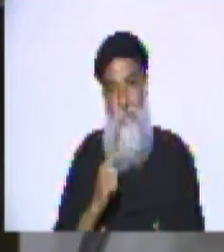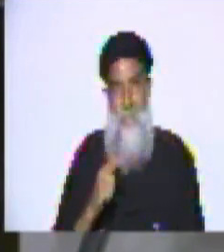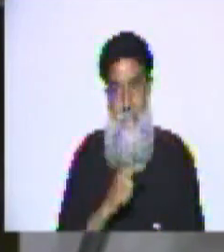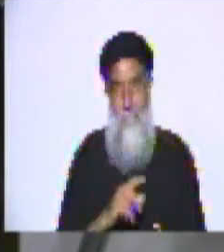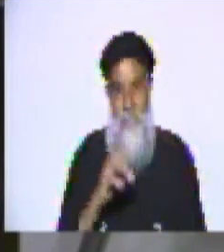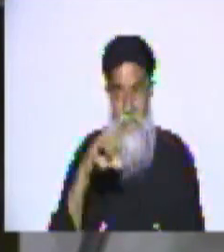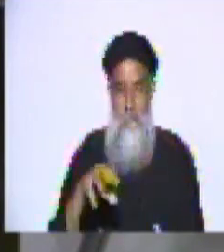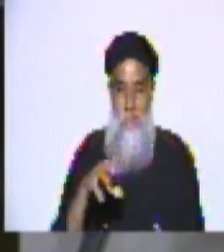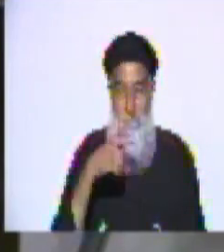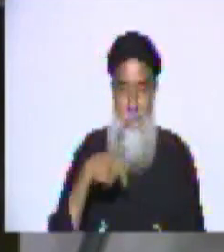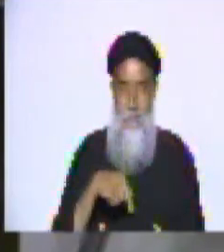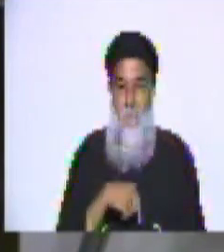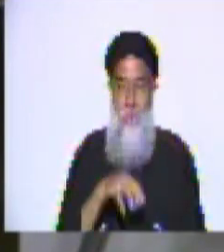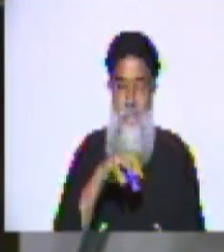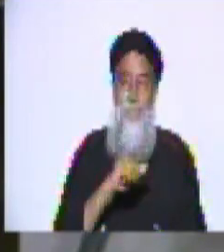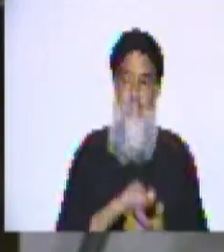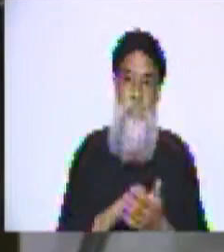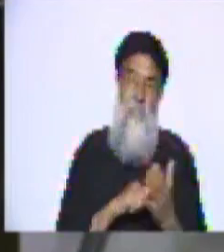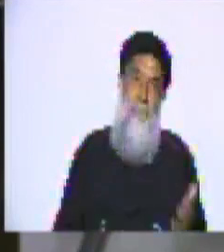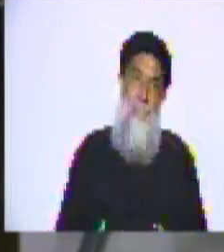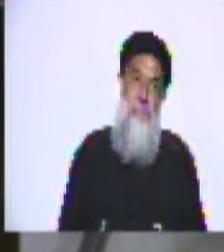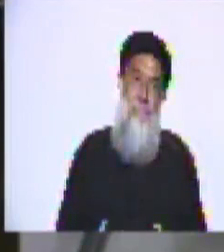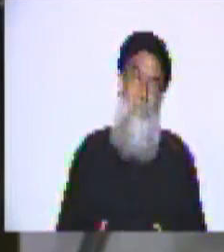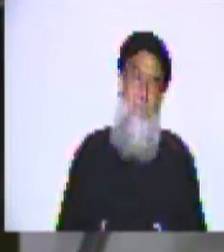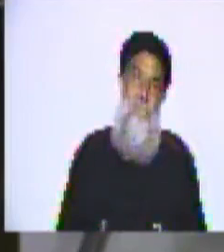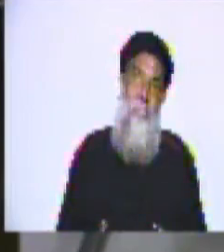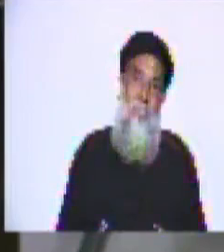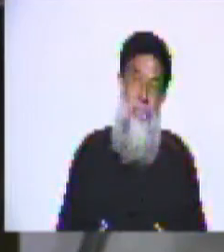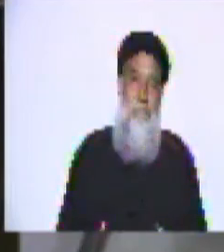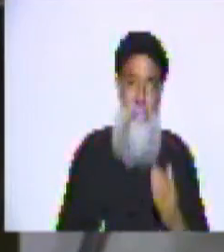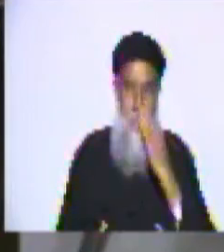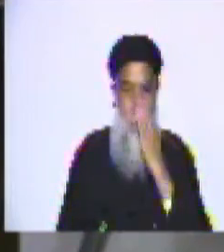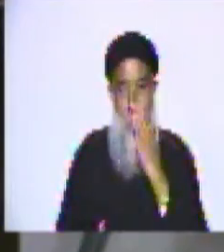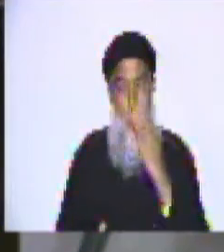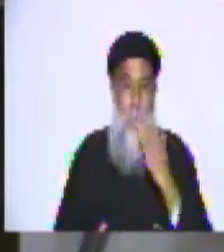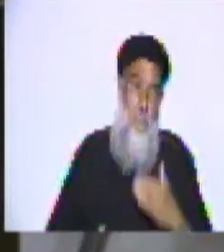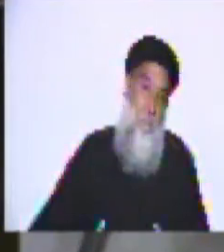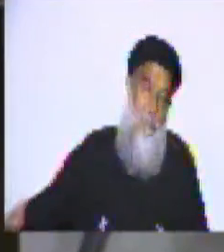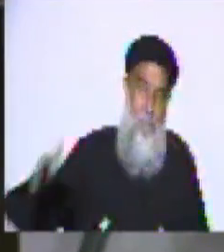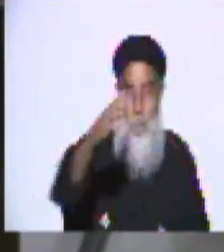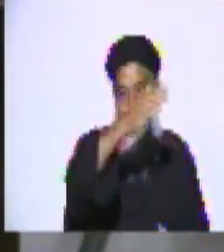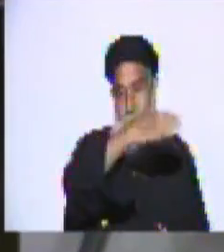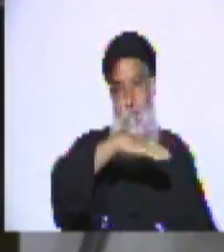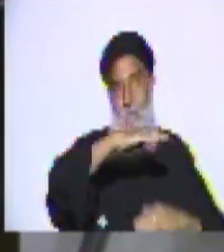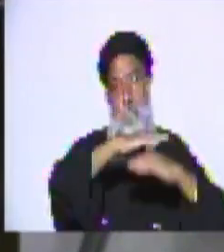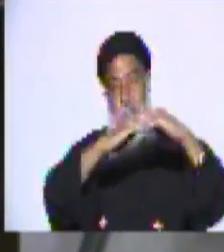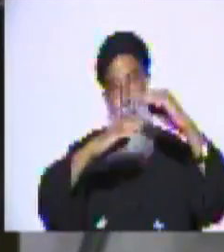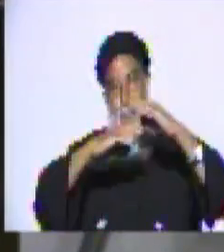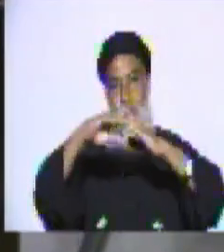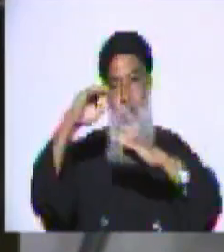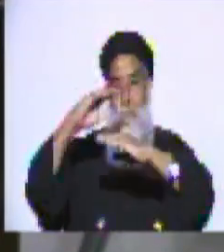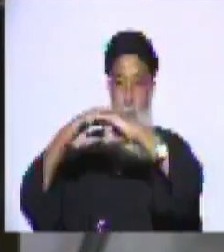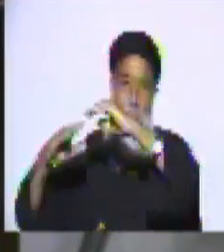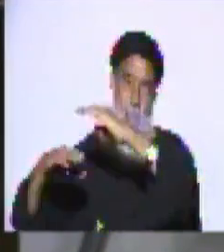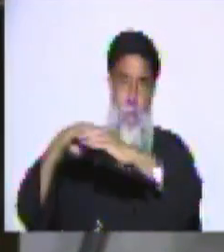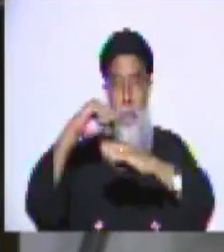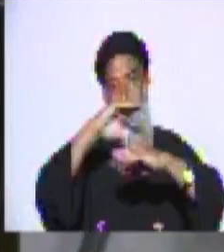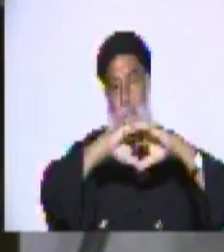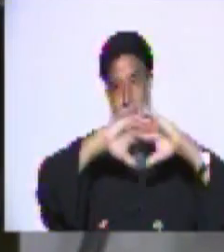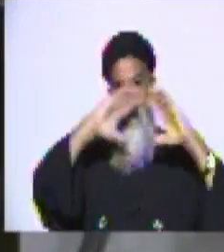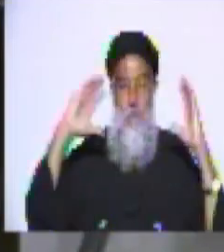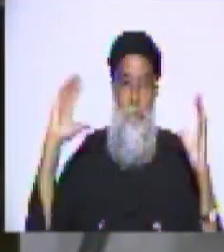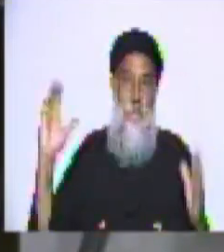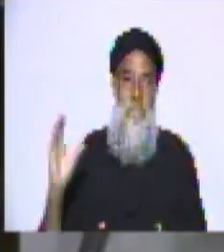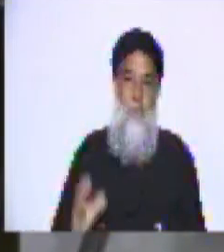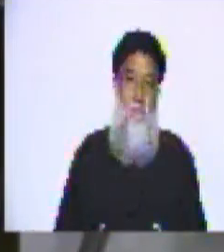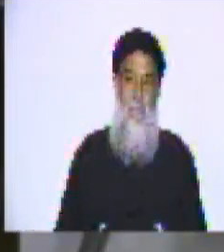بيبدأوا ببيت يعني. بس احنا نشكر ربنا في عهد يعني بيبنوا في كل مكان كنيسة، والرئيس نفسه